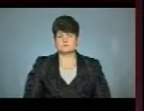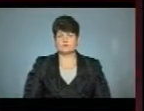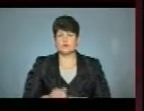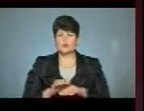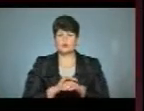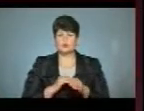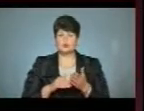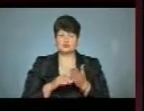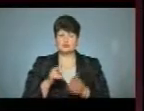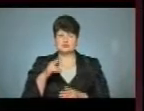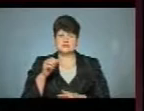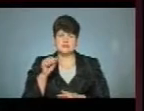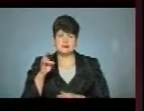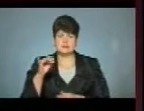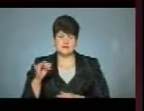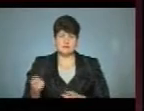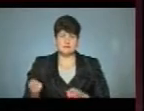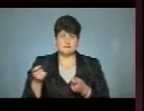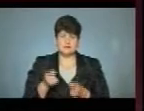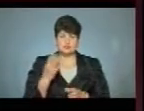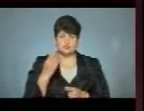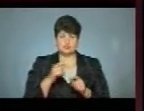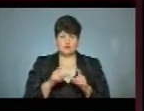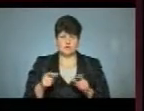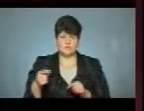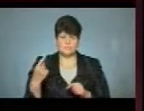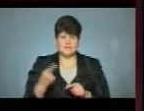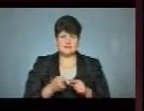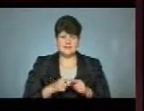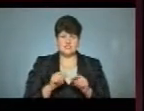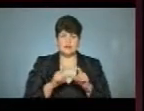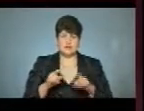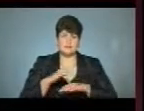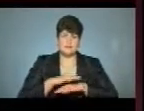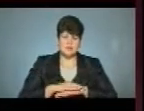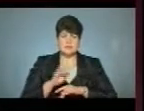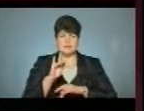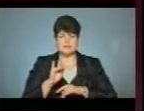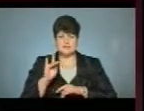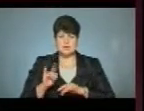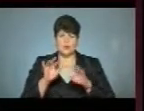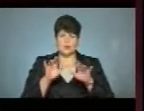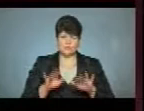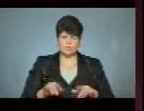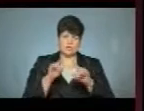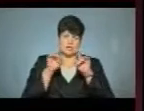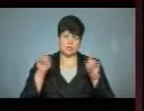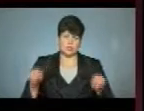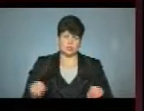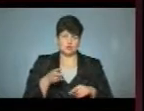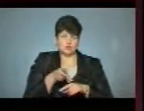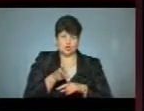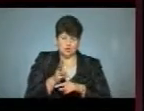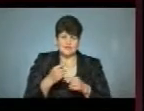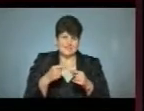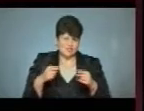Гуманітарну допомогу з Данії привезли 4 школам Тернопільщини. Це шкільні парти, крісла, комп'ютери, мультимедійні дошки та інші меблі для